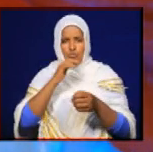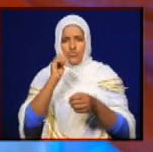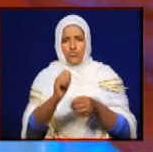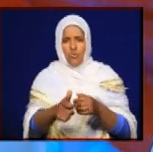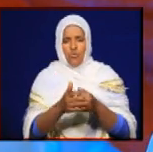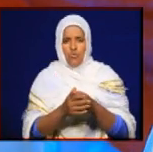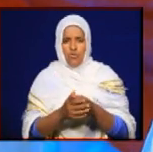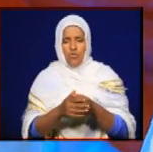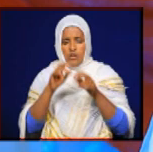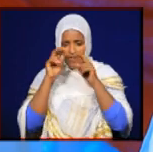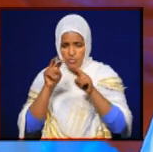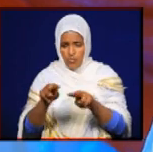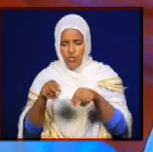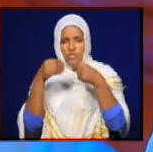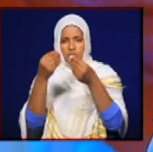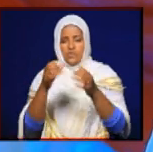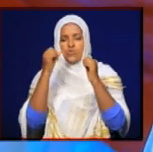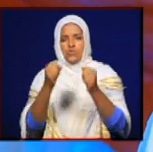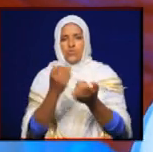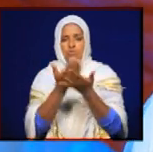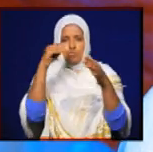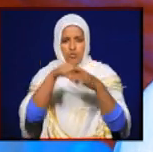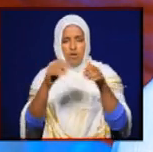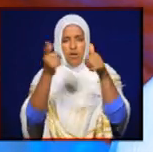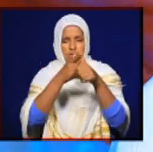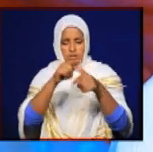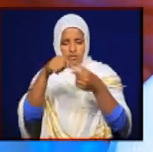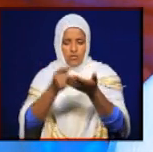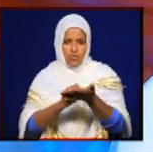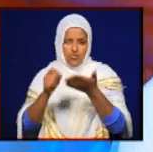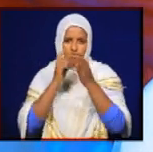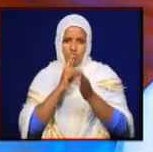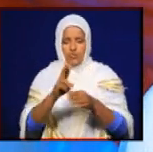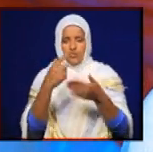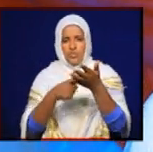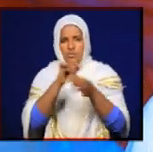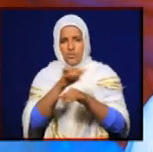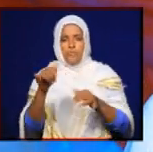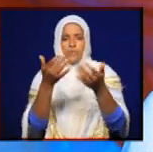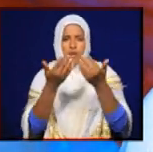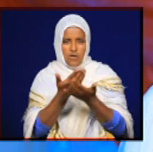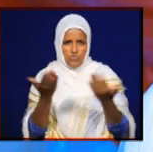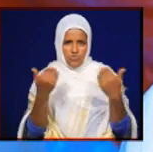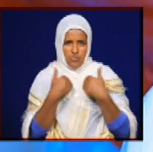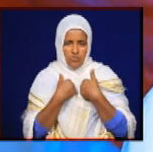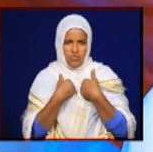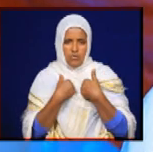ቶሎ ትኩረት ሊሰጣቸው ከሚችሉ ነገሮች ውስጥ አንዱ ስነ ጽሁፎች ናቸው። እንደዚህ አይነት ነገሮች